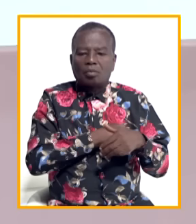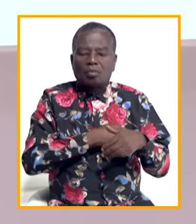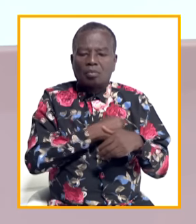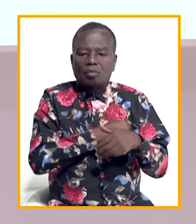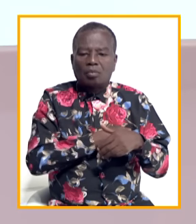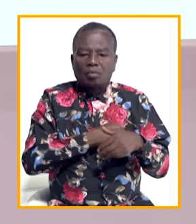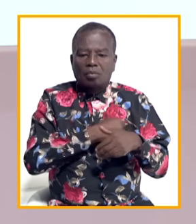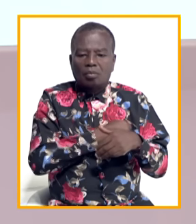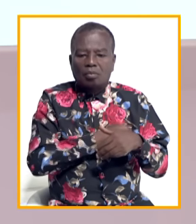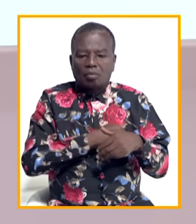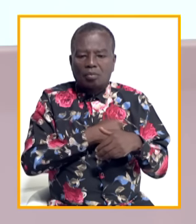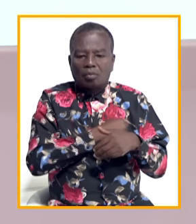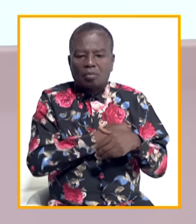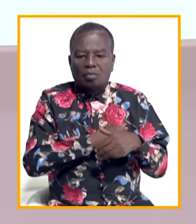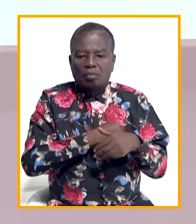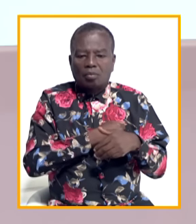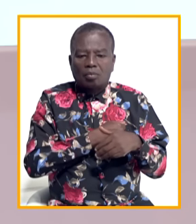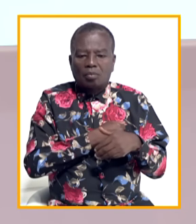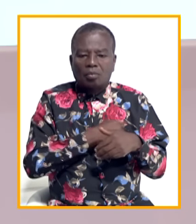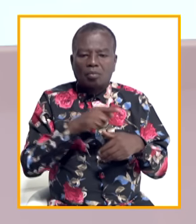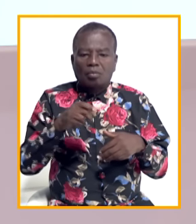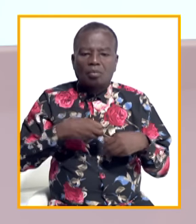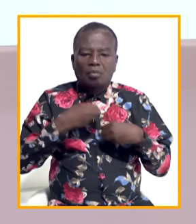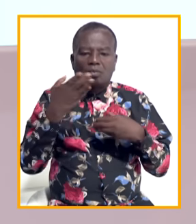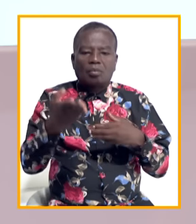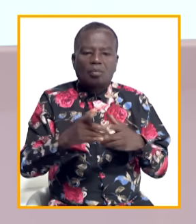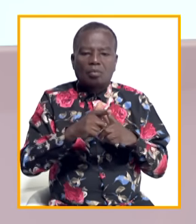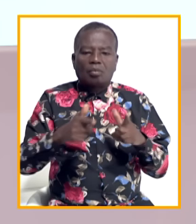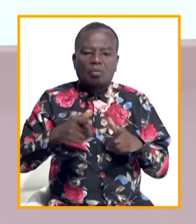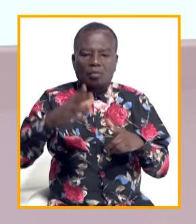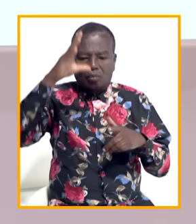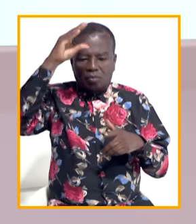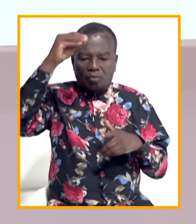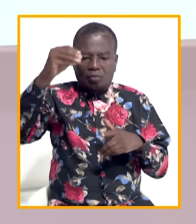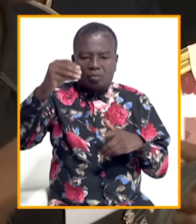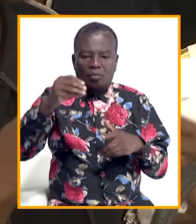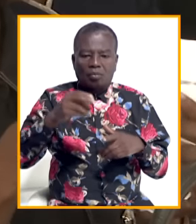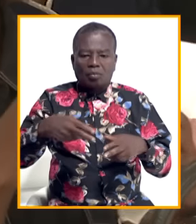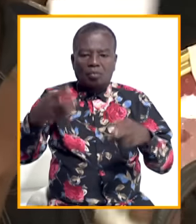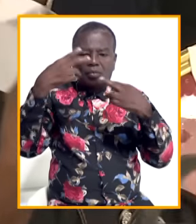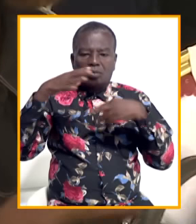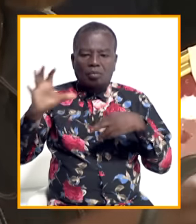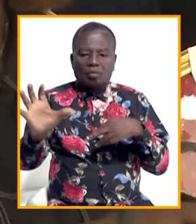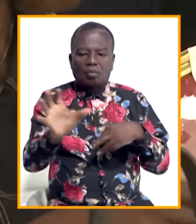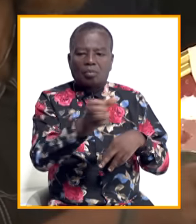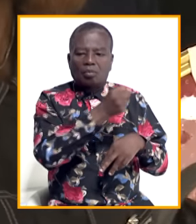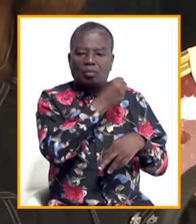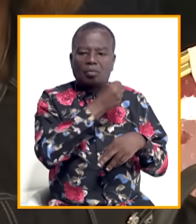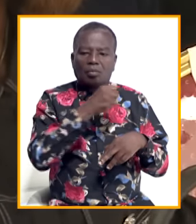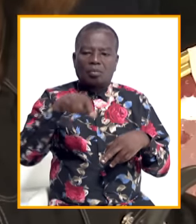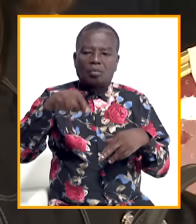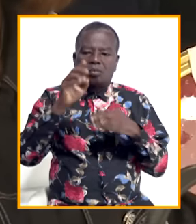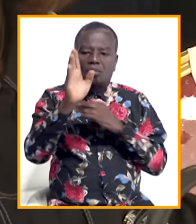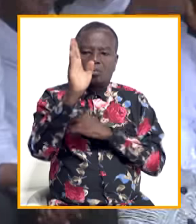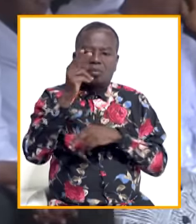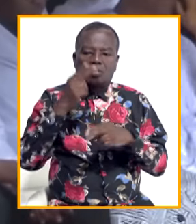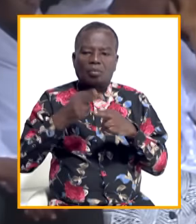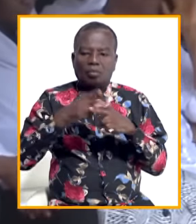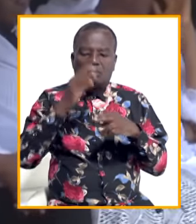Tout-Puissant, le miséricordieux, tu nous as donné ce grand monsieur. Tu viens de le reprendre, que ton nom soit